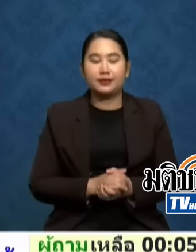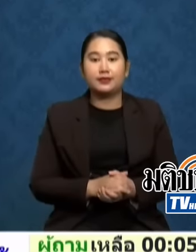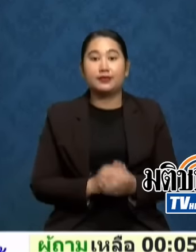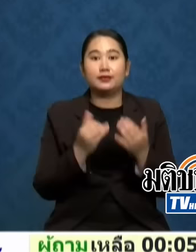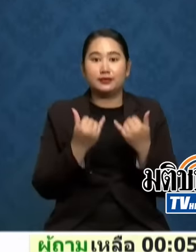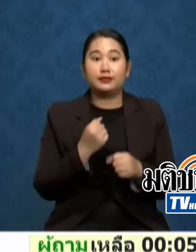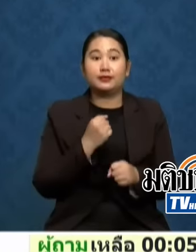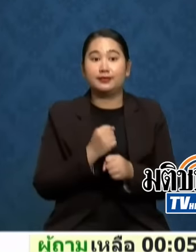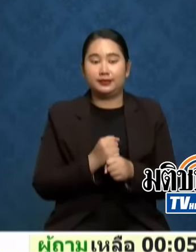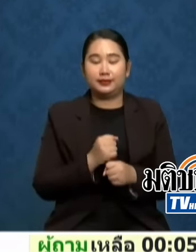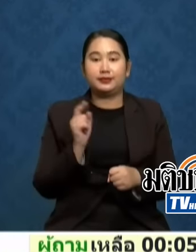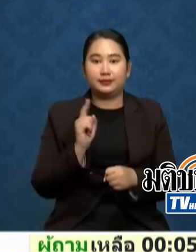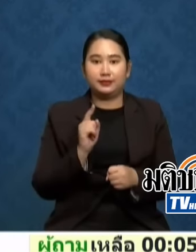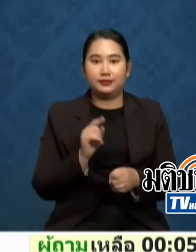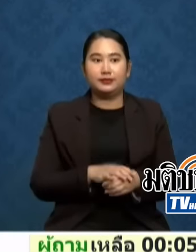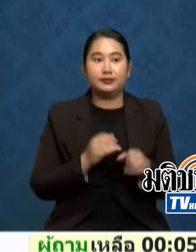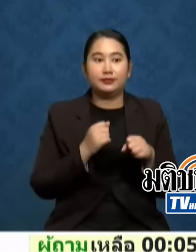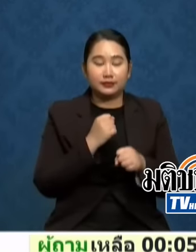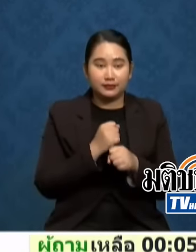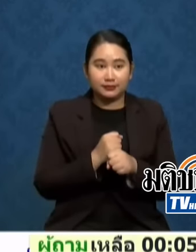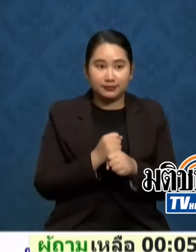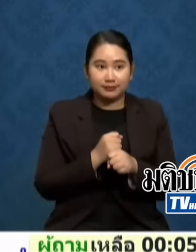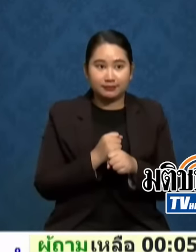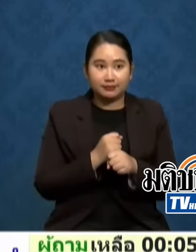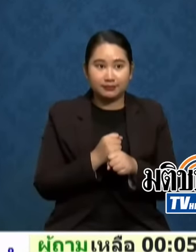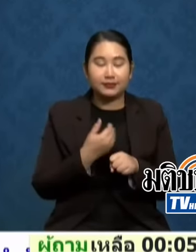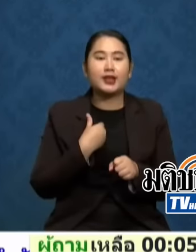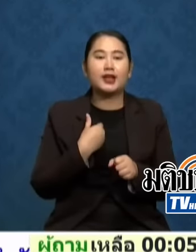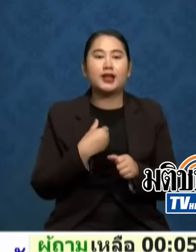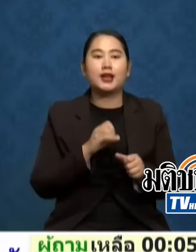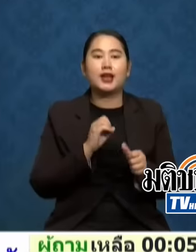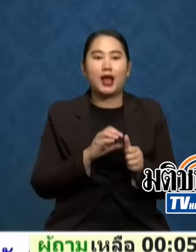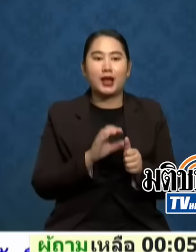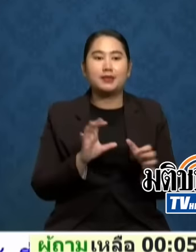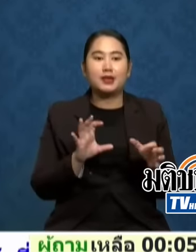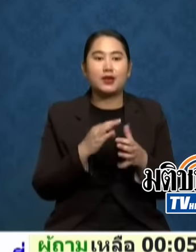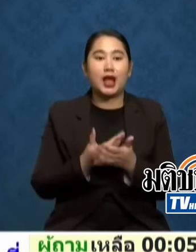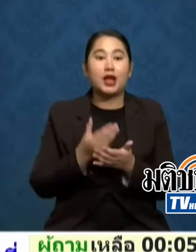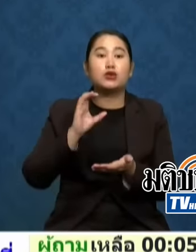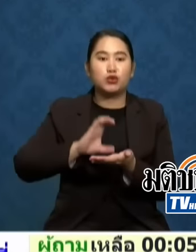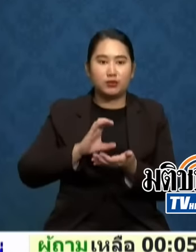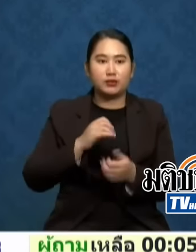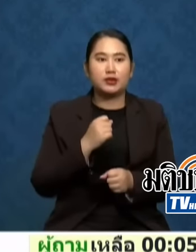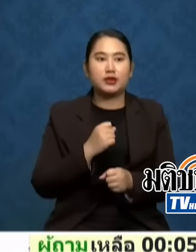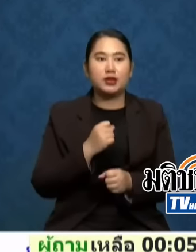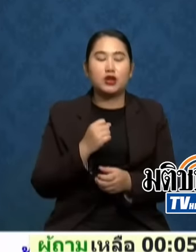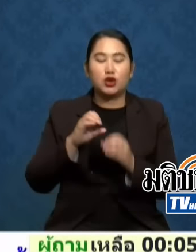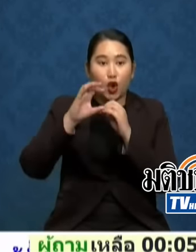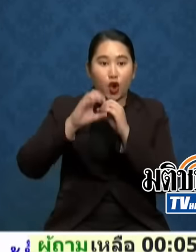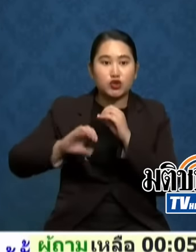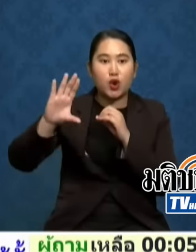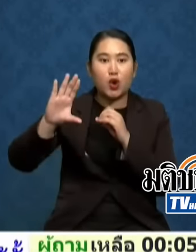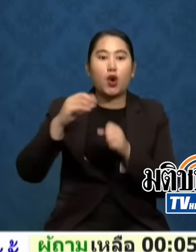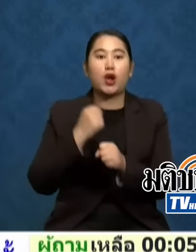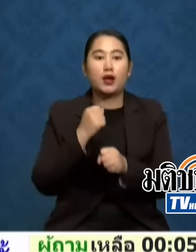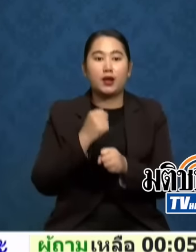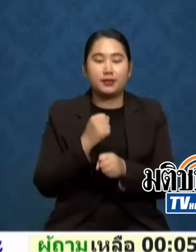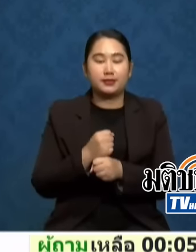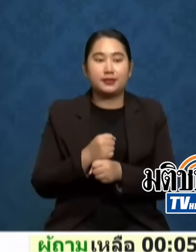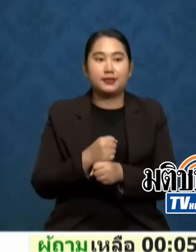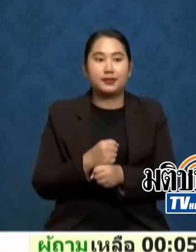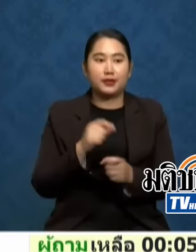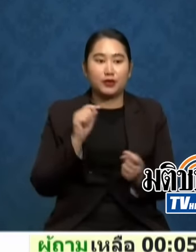นี้ก็กำลังทำเรื่องที่เสนอขอใช้งบประมาณใช้เงินจากคสทช.นะครับที่นำมาใช้ใน